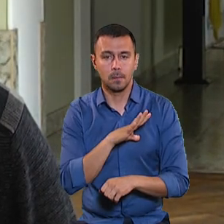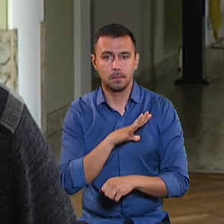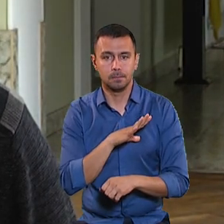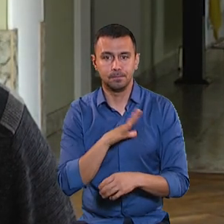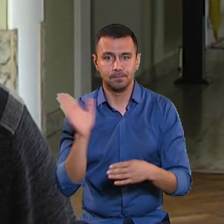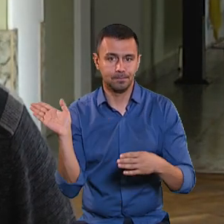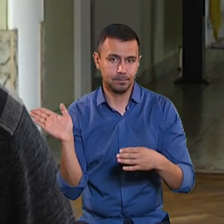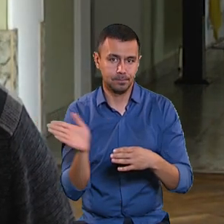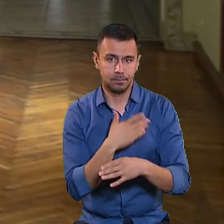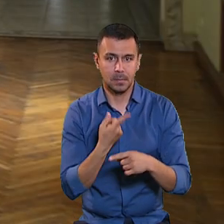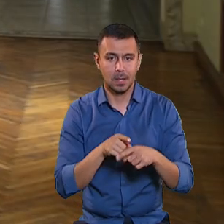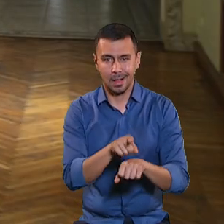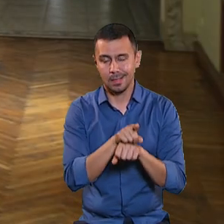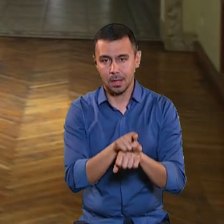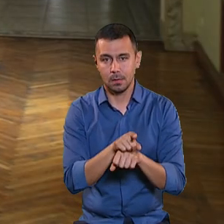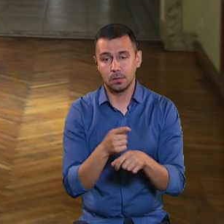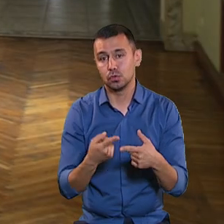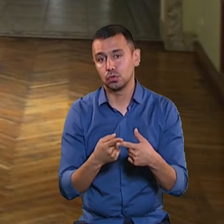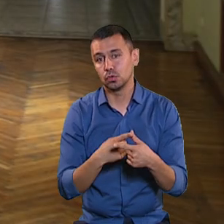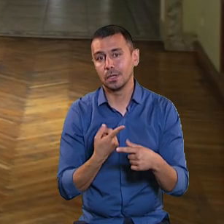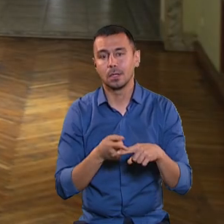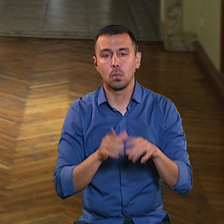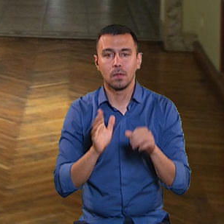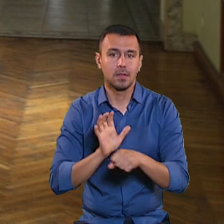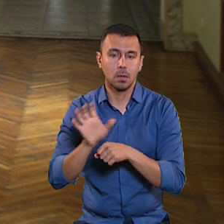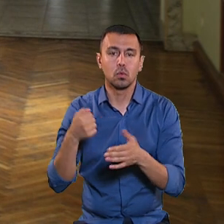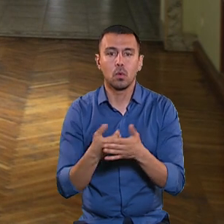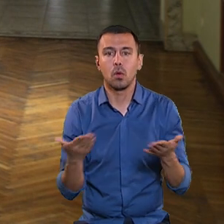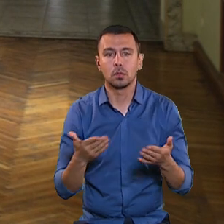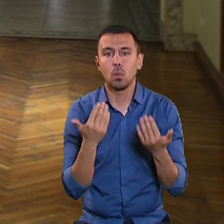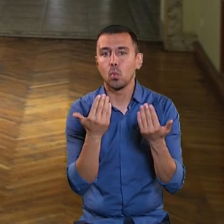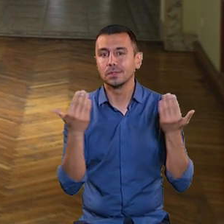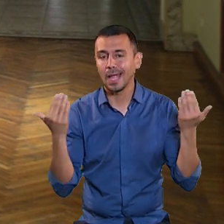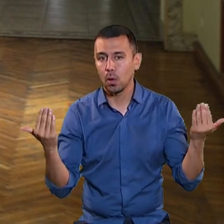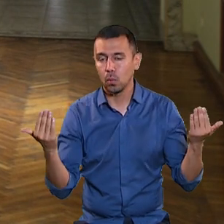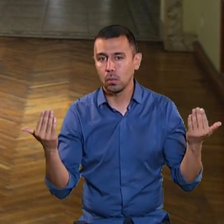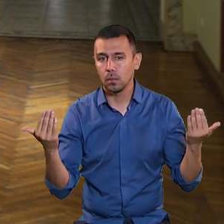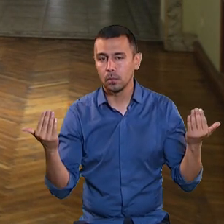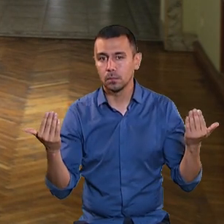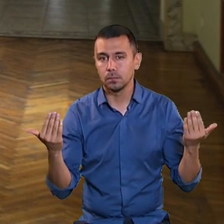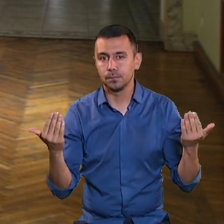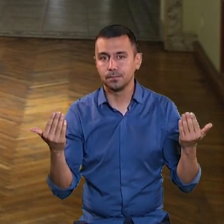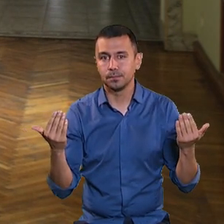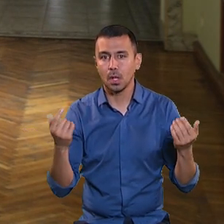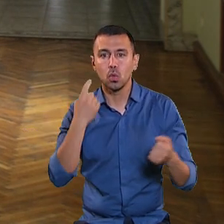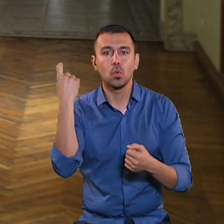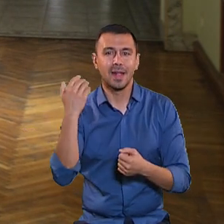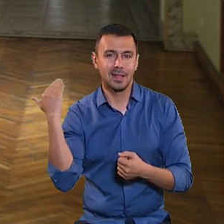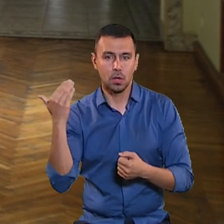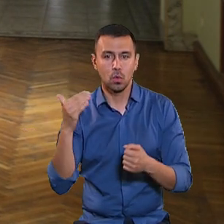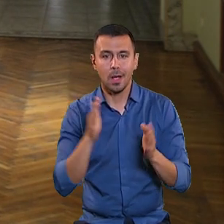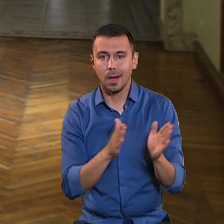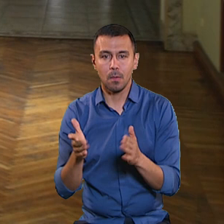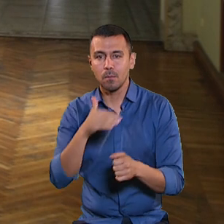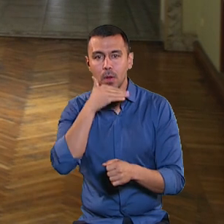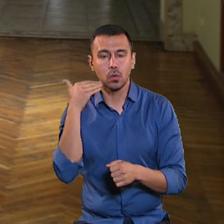позбуватись цих маркерів чи то буде відправка до якогось музею тоталітарного режиму якє в